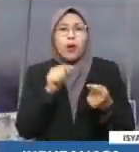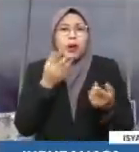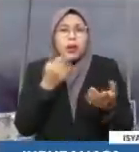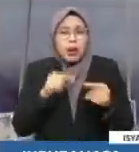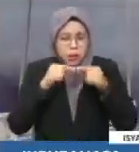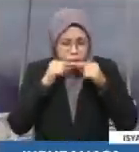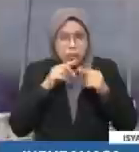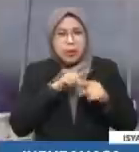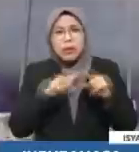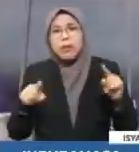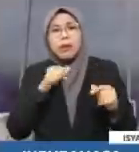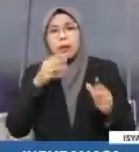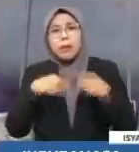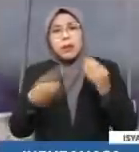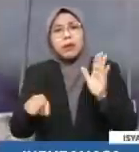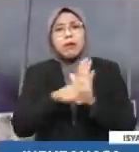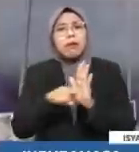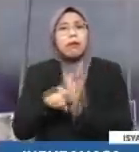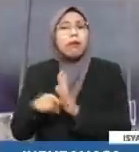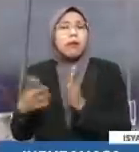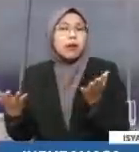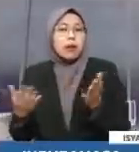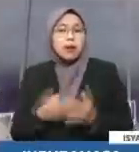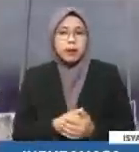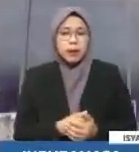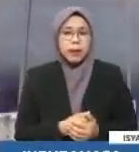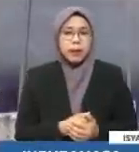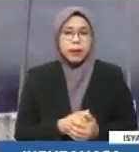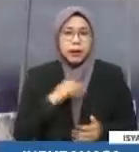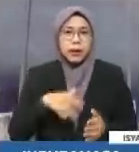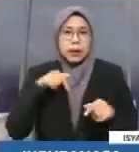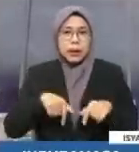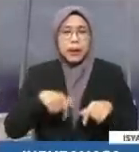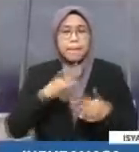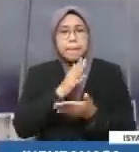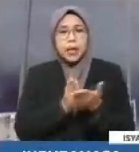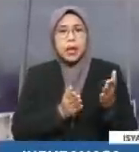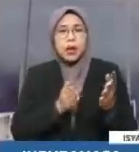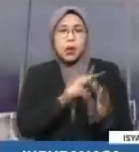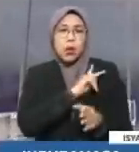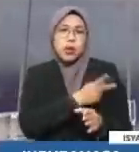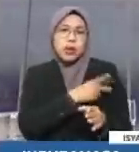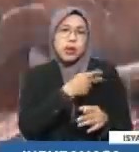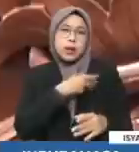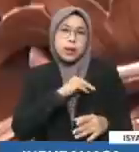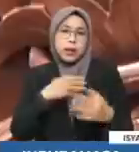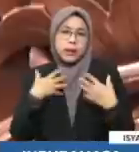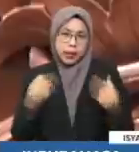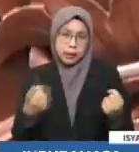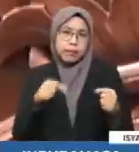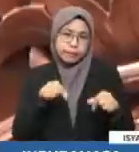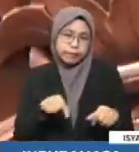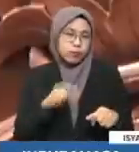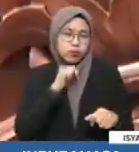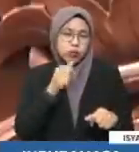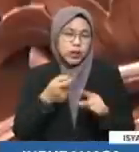kalau-kalau guna tapi memberi zat yang tidak larut Pak Ah masih saya sebidang kose Kementerian Kesehatan ah Ya betul